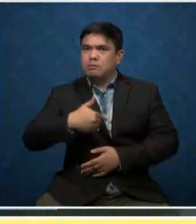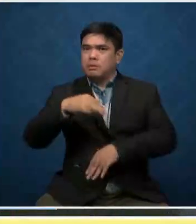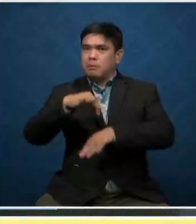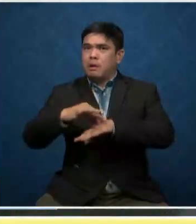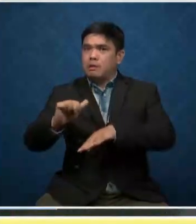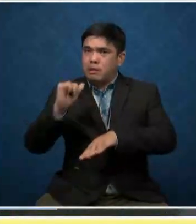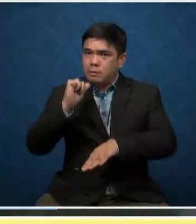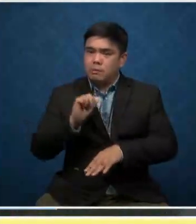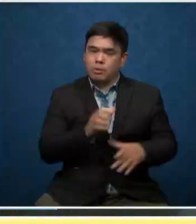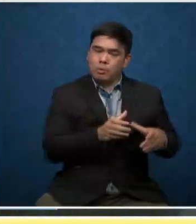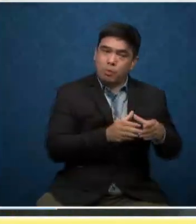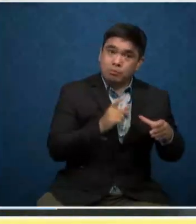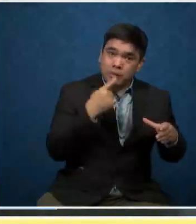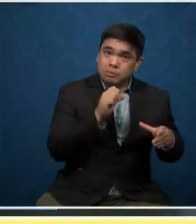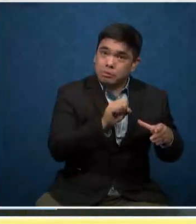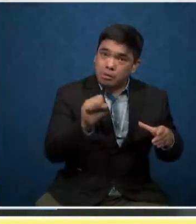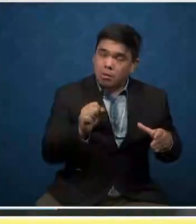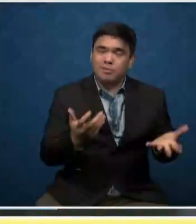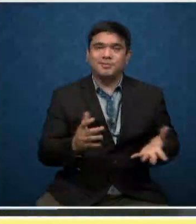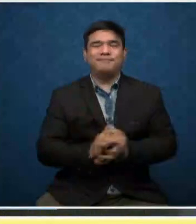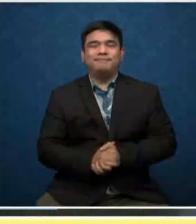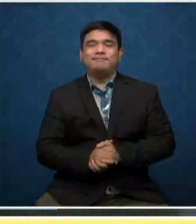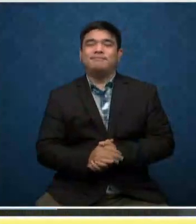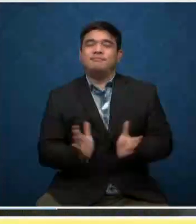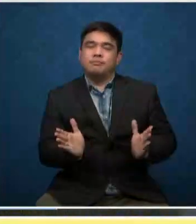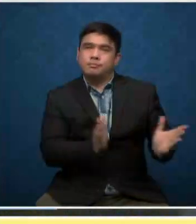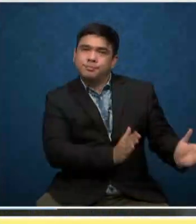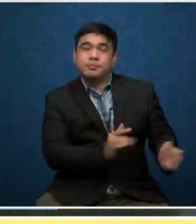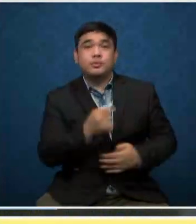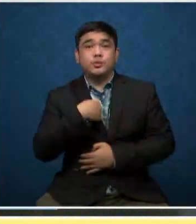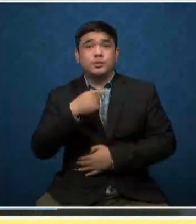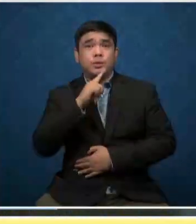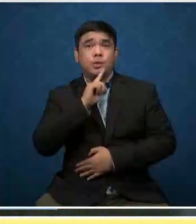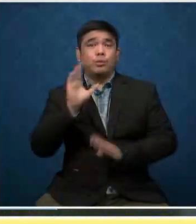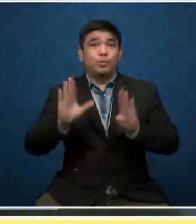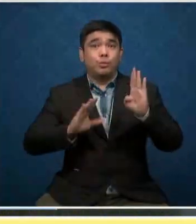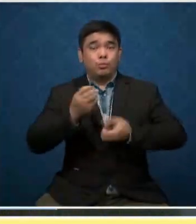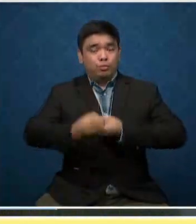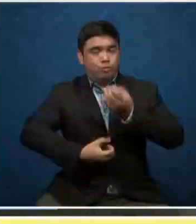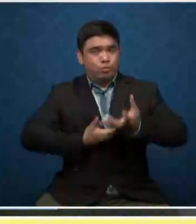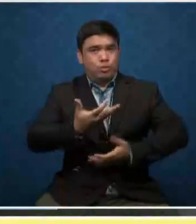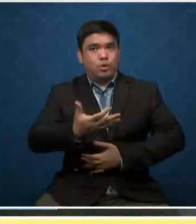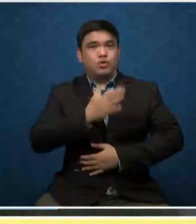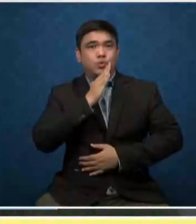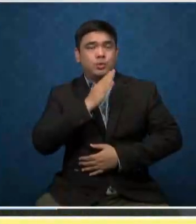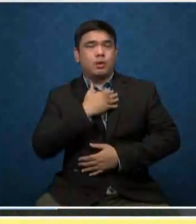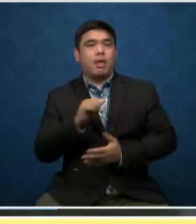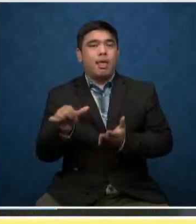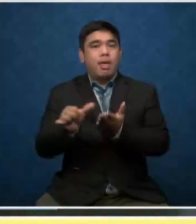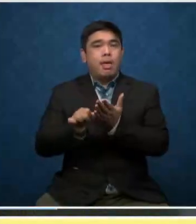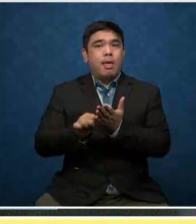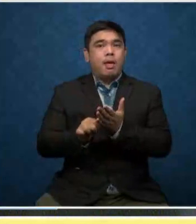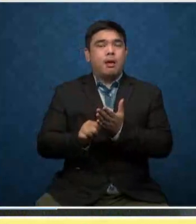ชุดไหนอย่างไรก็ตามแต่ถึงอย่างไรก็ตามในขณะนี้ไฟล์เราก็เห็นว่าการแก้ไข